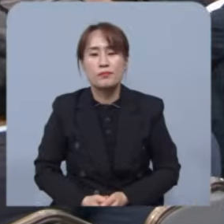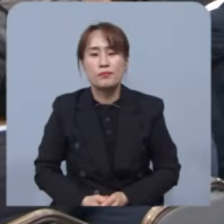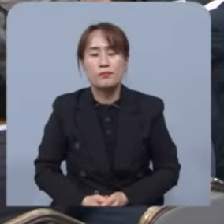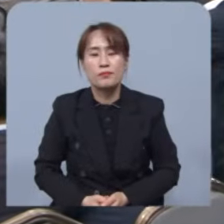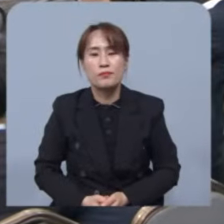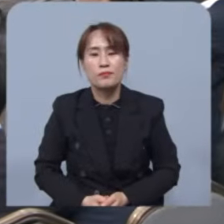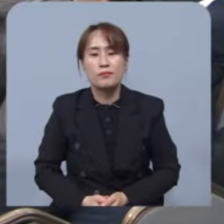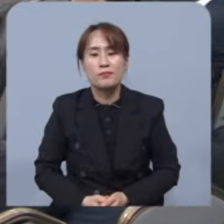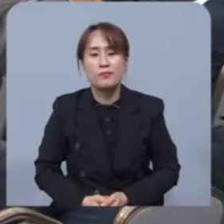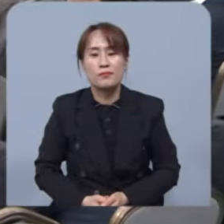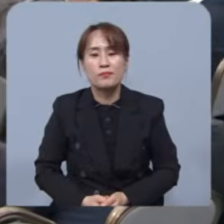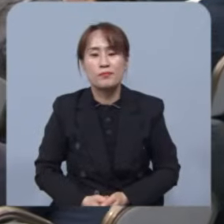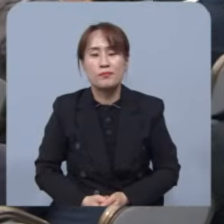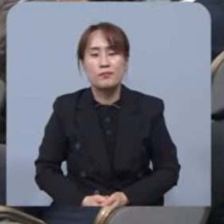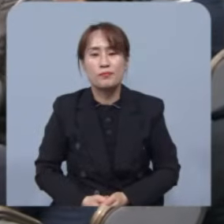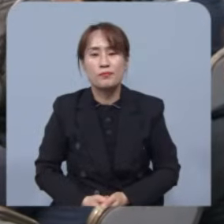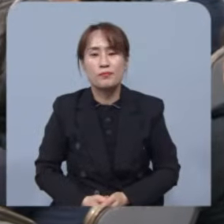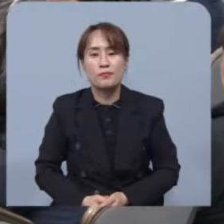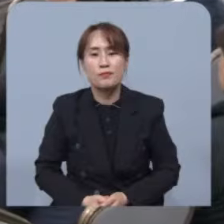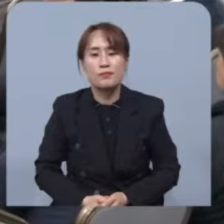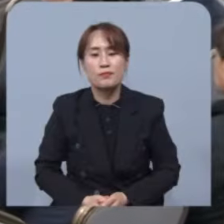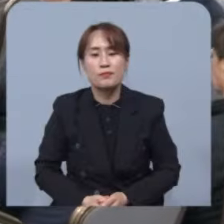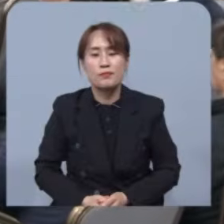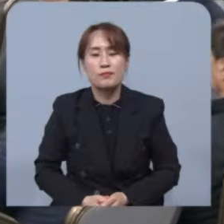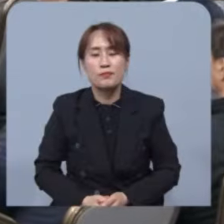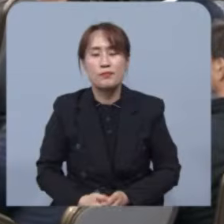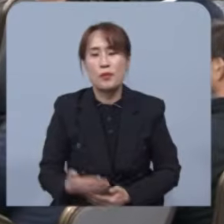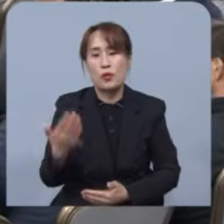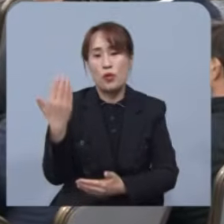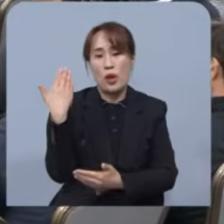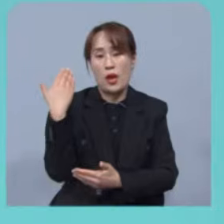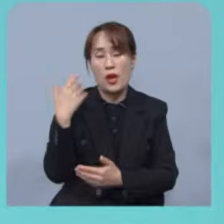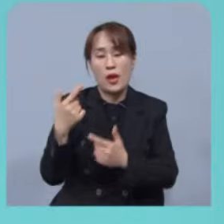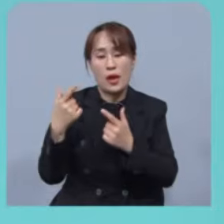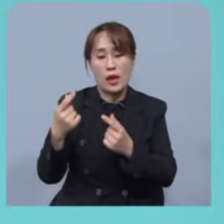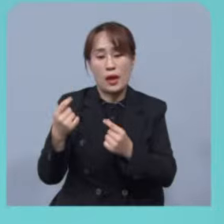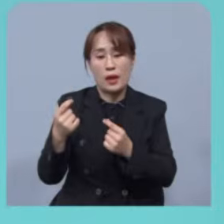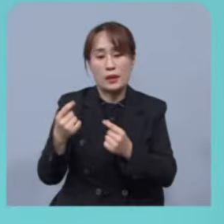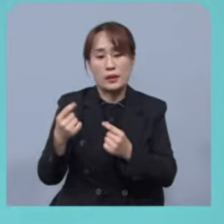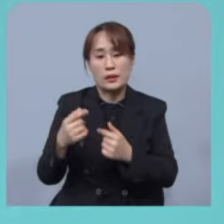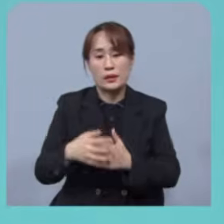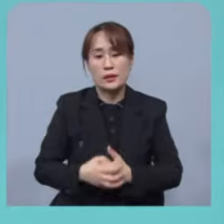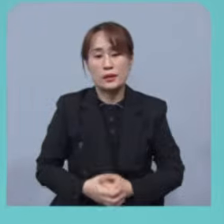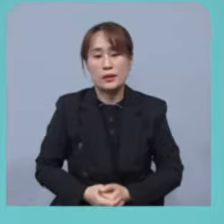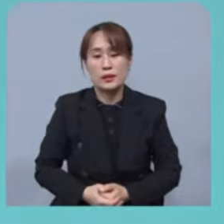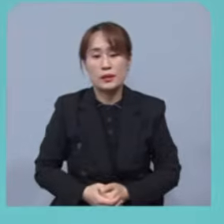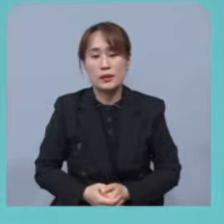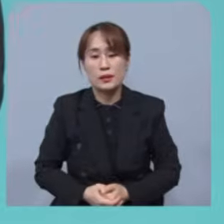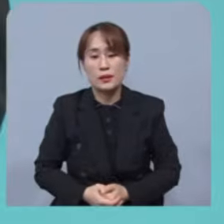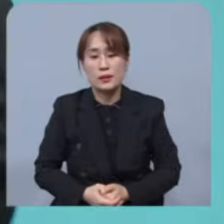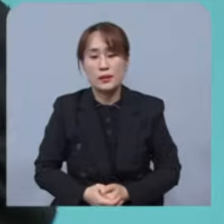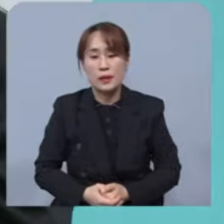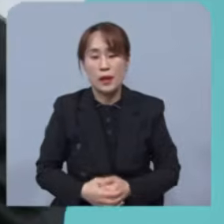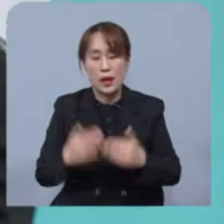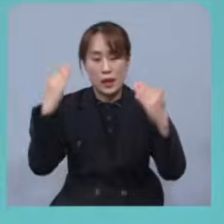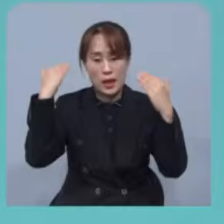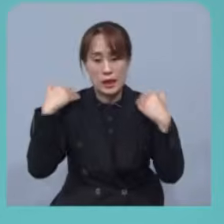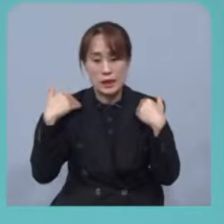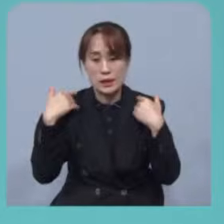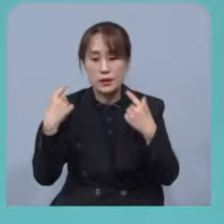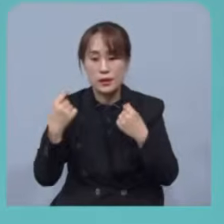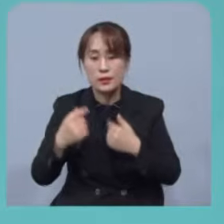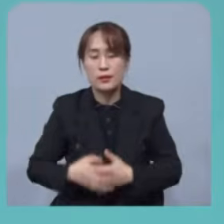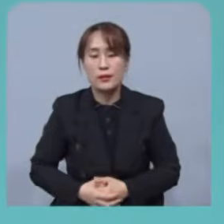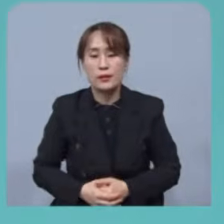예, 의견 듣겠습니다. 그 뒤쪽에 같은 분단에서 그 머리가 좀 기신 것 같은데,